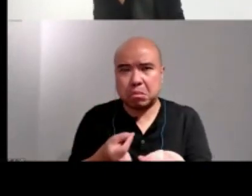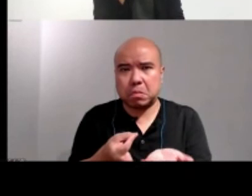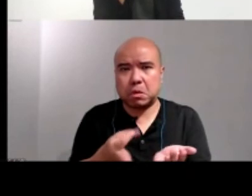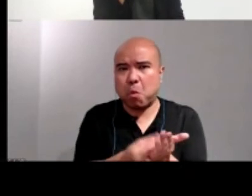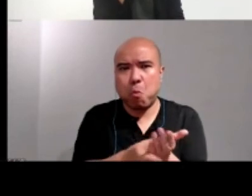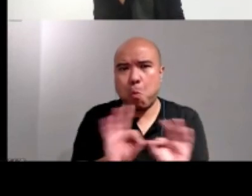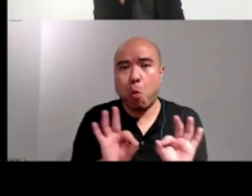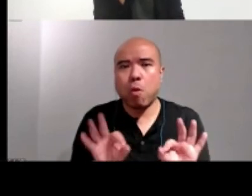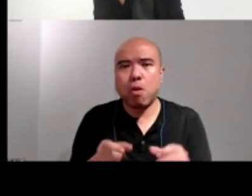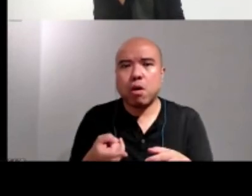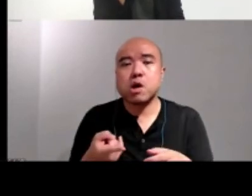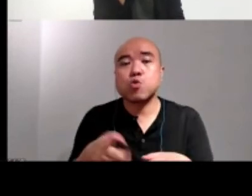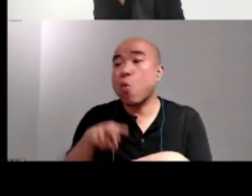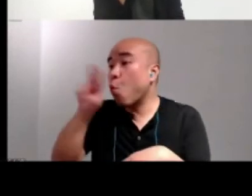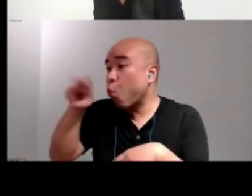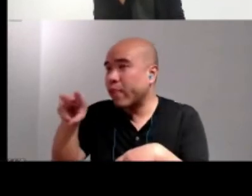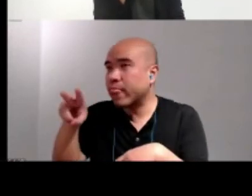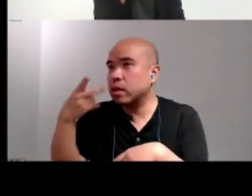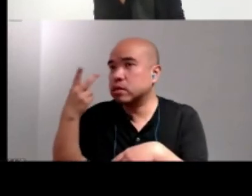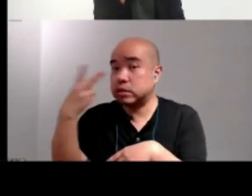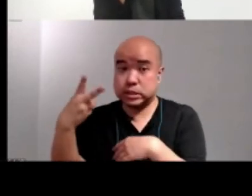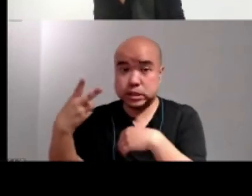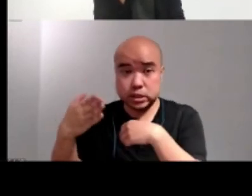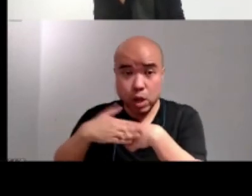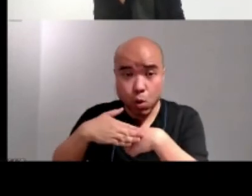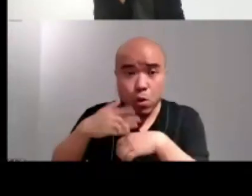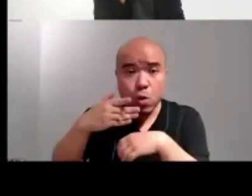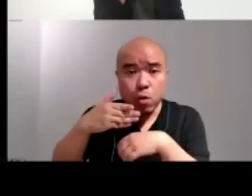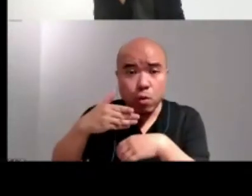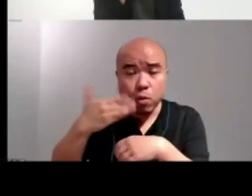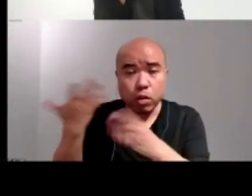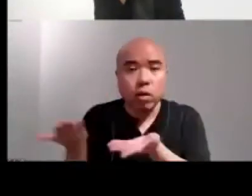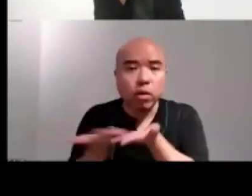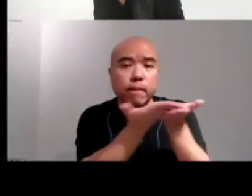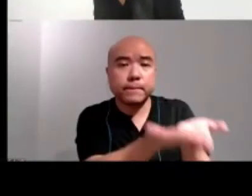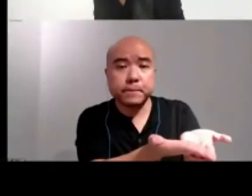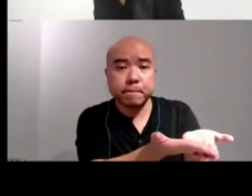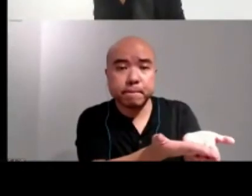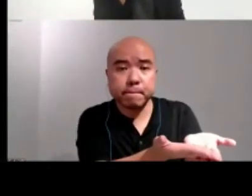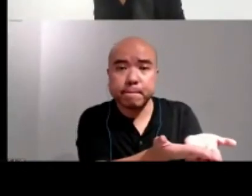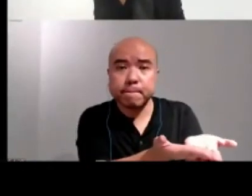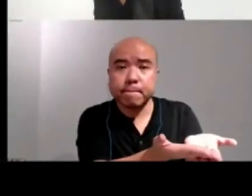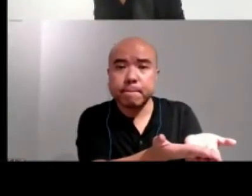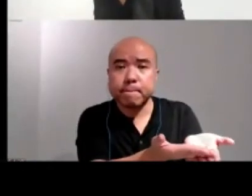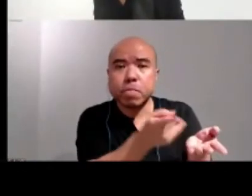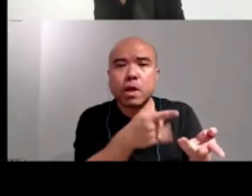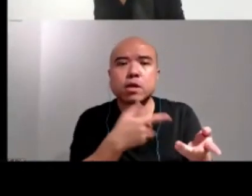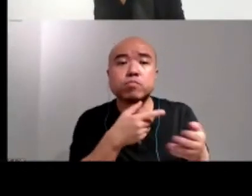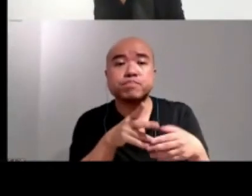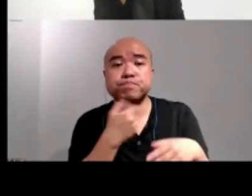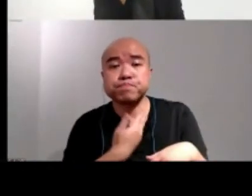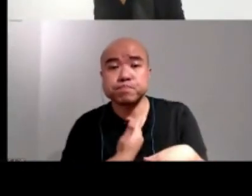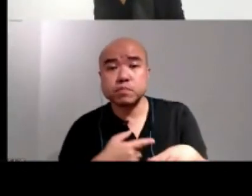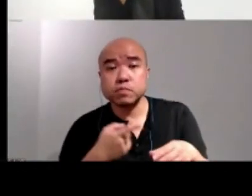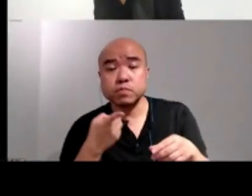揾咗個二手嘅一個 sofa， 幫佢去安置咗喺一個唐樓冇 lift 嘅唐樓，由義工一齊抬上去，最